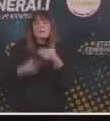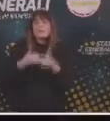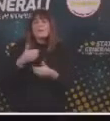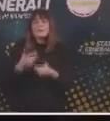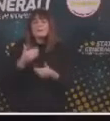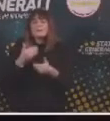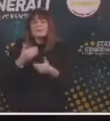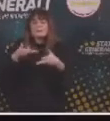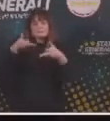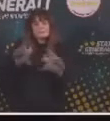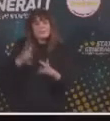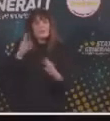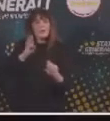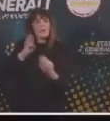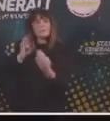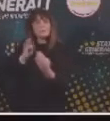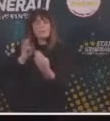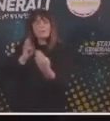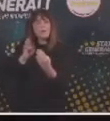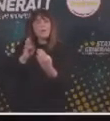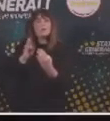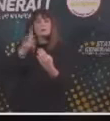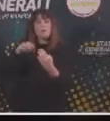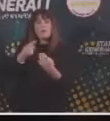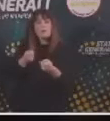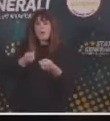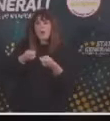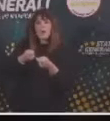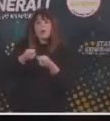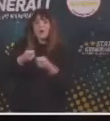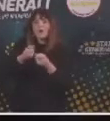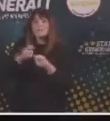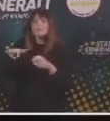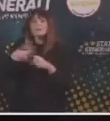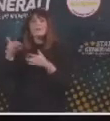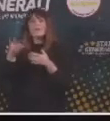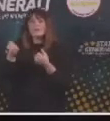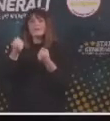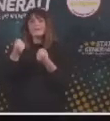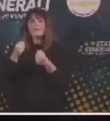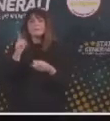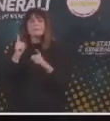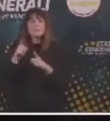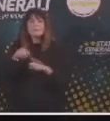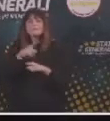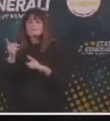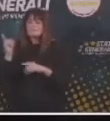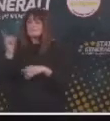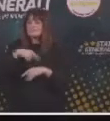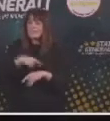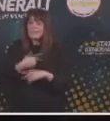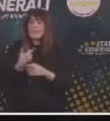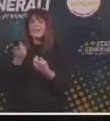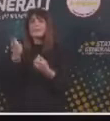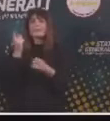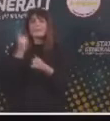altre forze politiche convincendole della validità di quelle proposte per poi arrivare al risultato in cui il valore